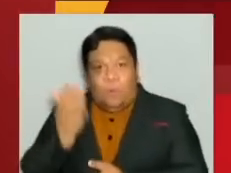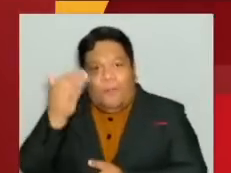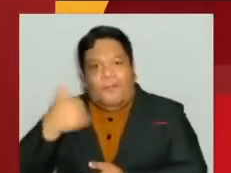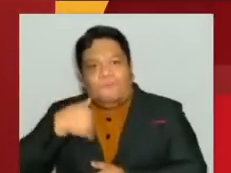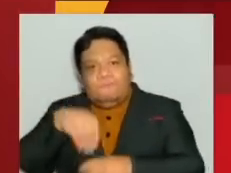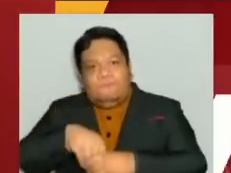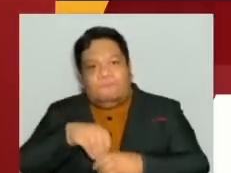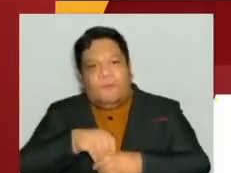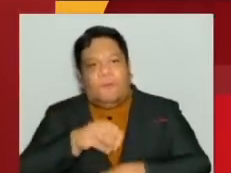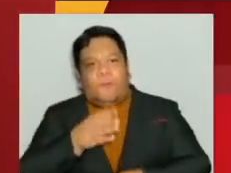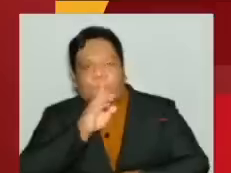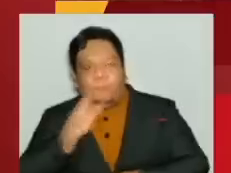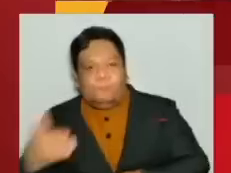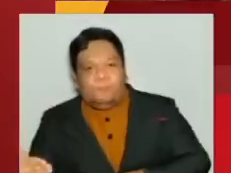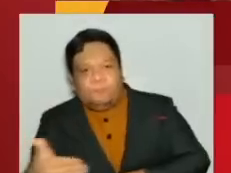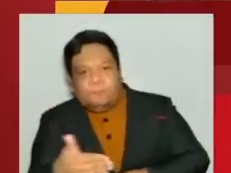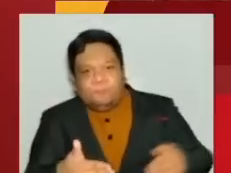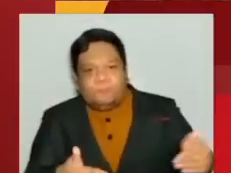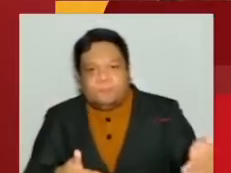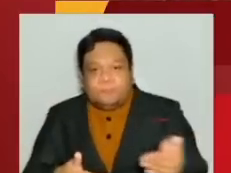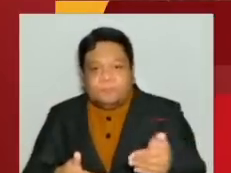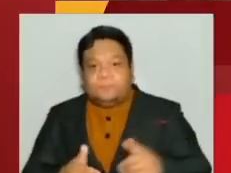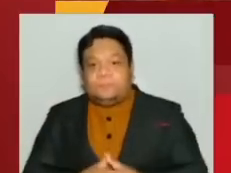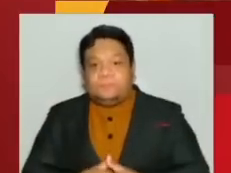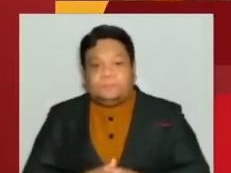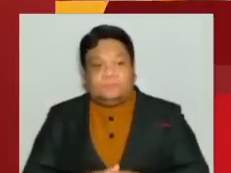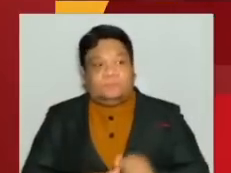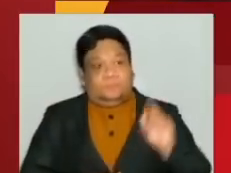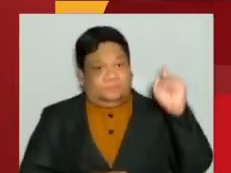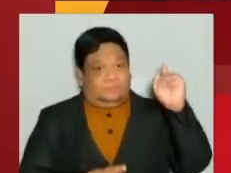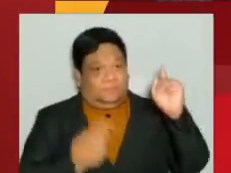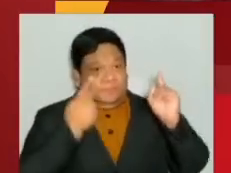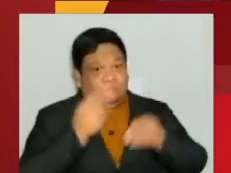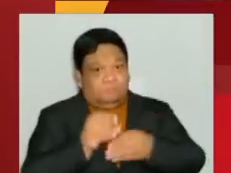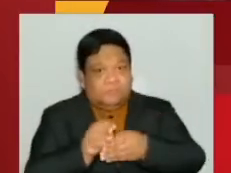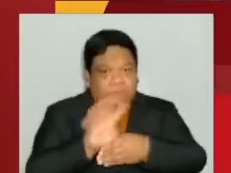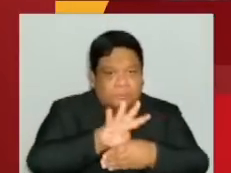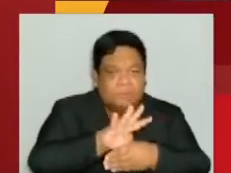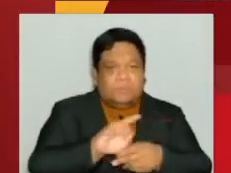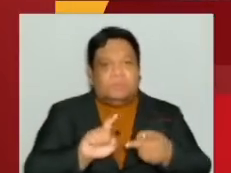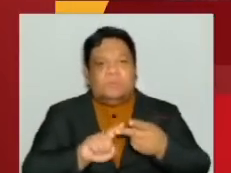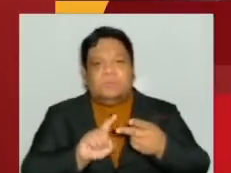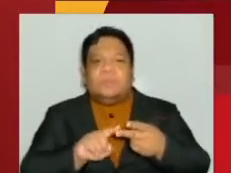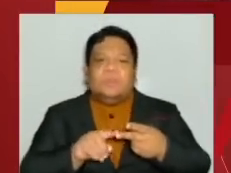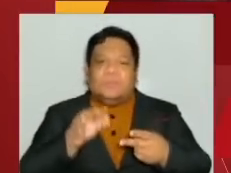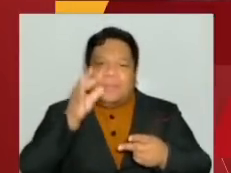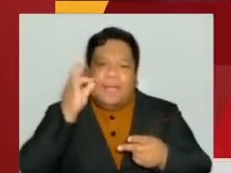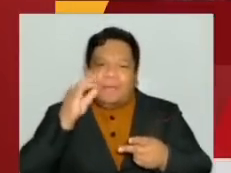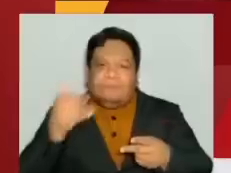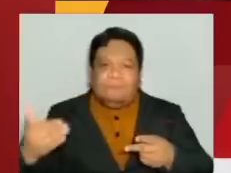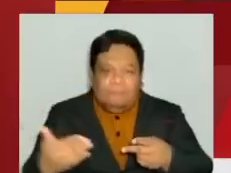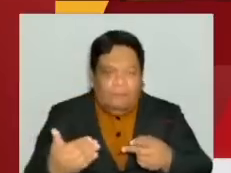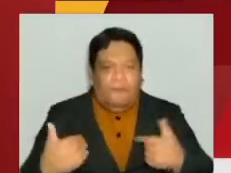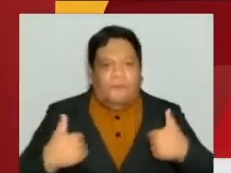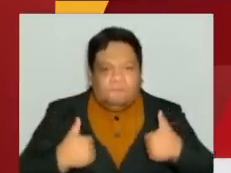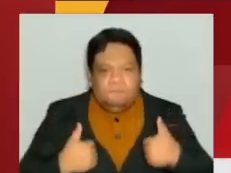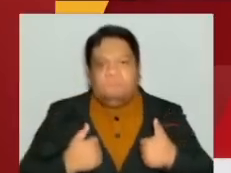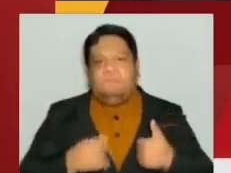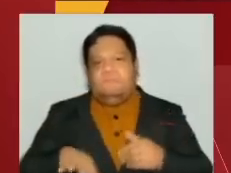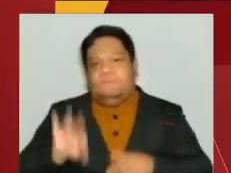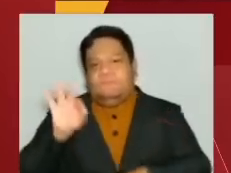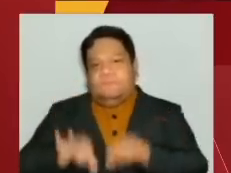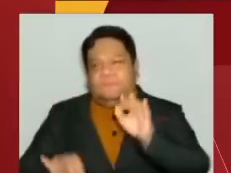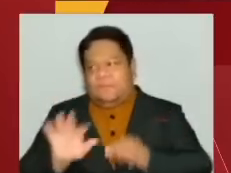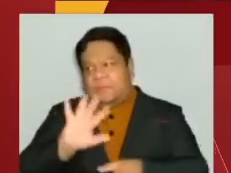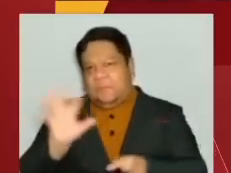Si Frederick, naka-isang kilo na ng pinaghalong tilapia at hito. Mas maganda kasi manghuli ngayon kasi walang ganong naglalakad, hindi sila